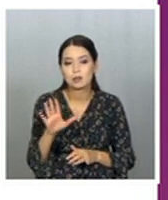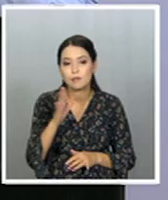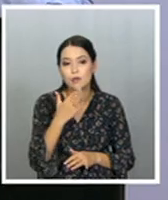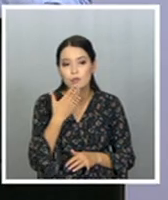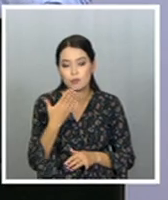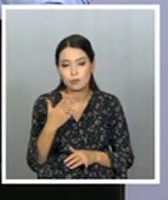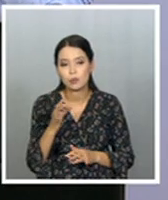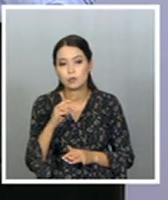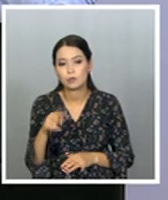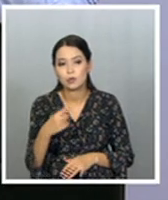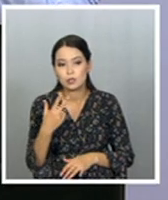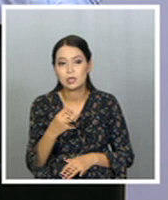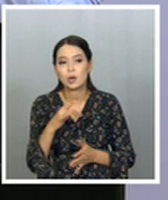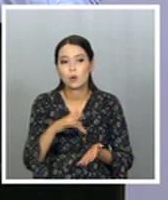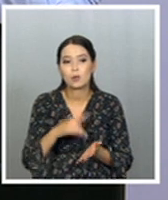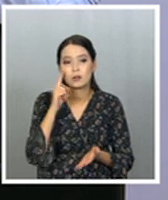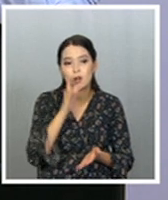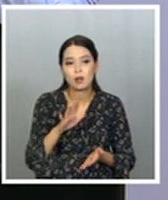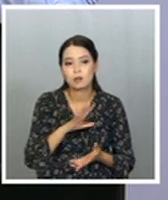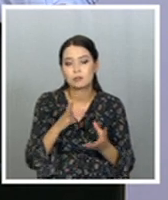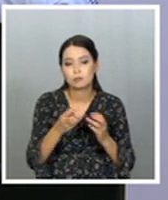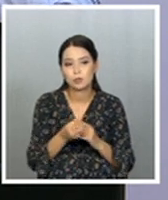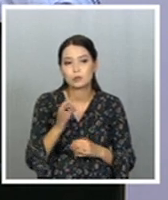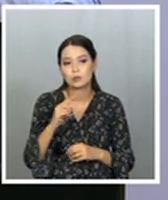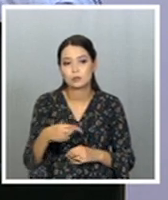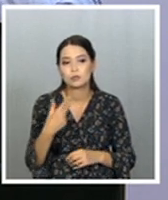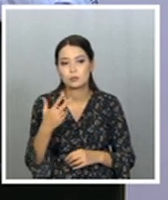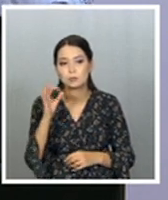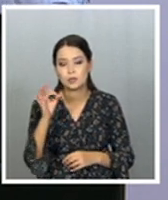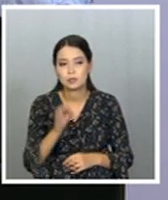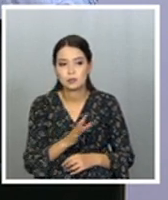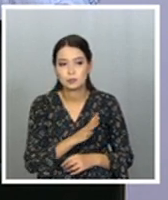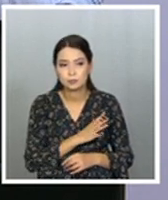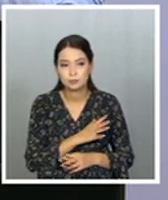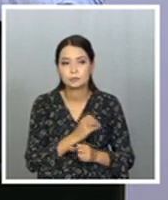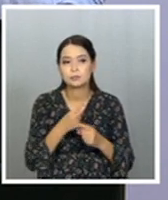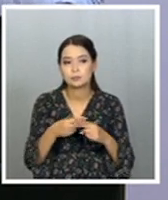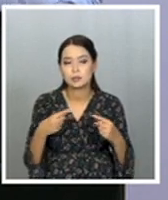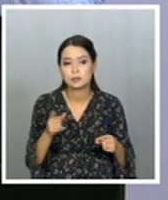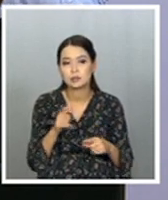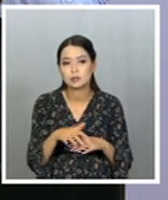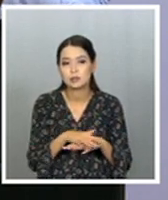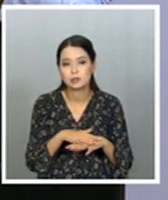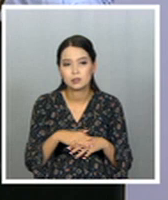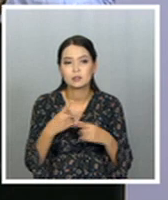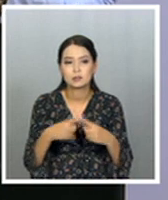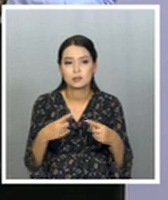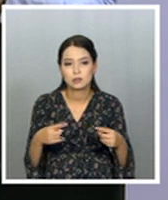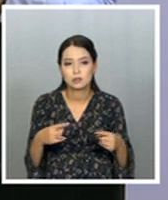Азия халық өкілдері 0.3% болды. Ал басқа халықтар, яғни басқа